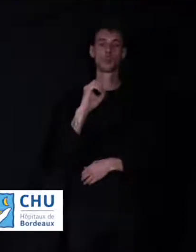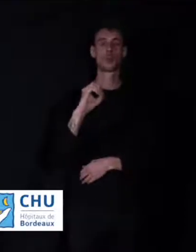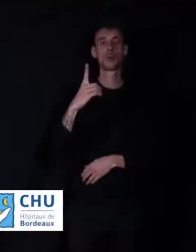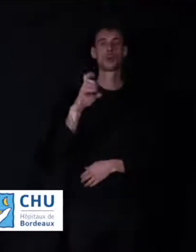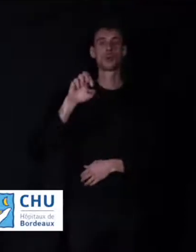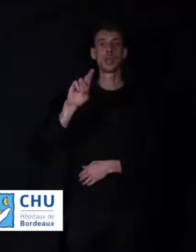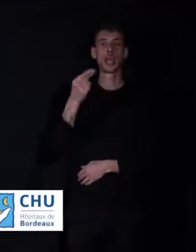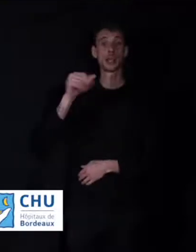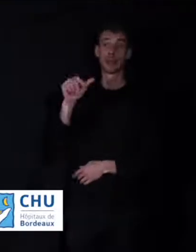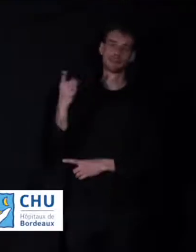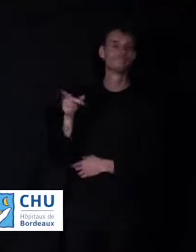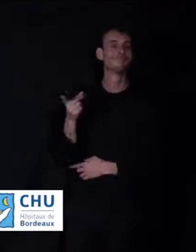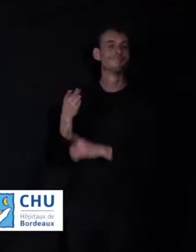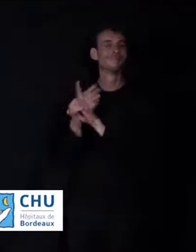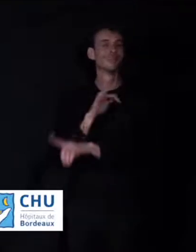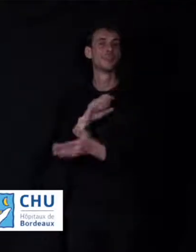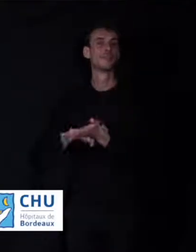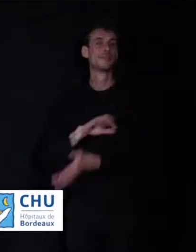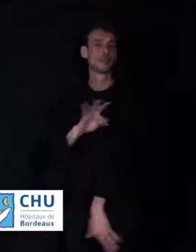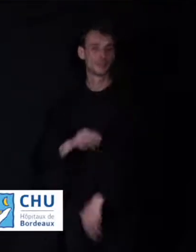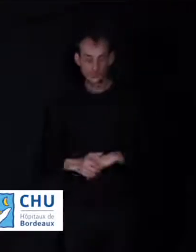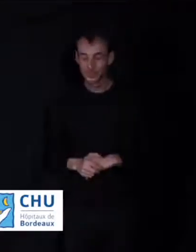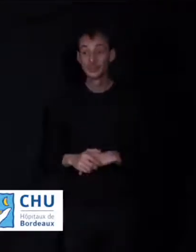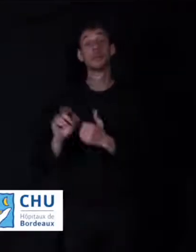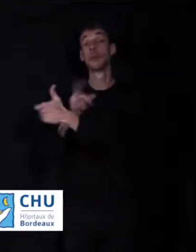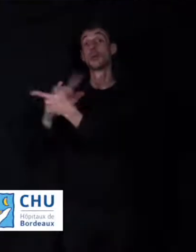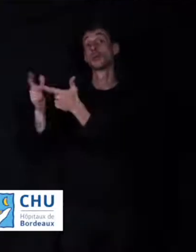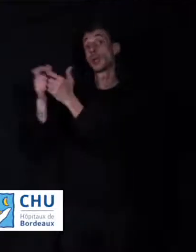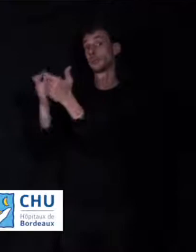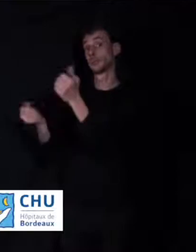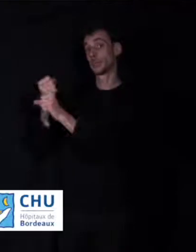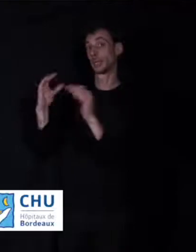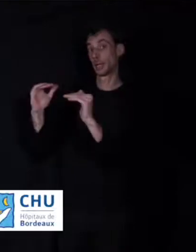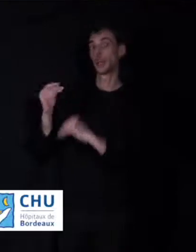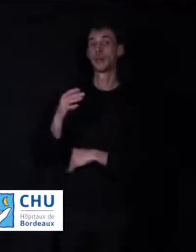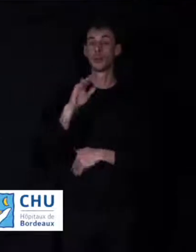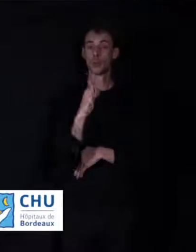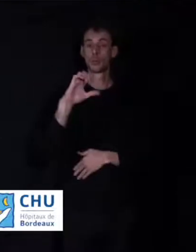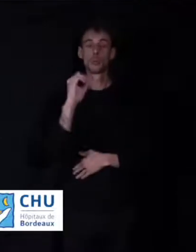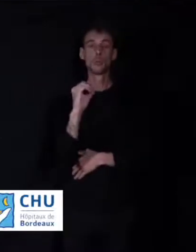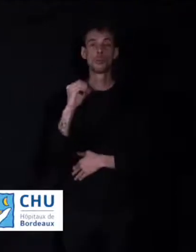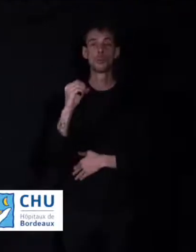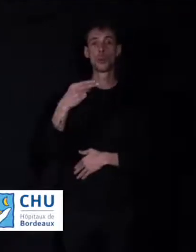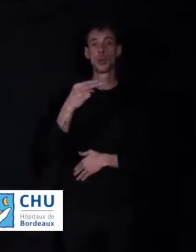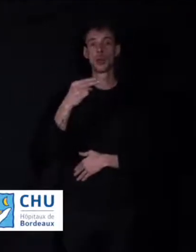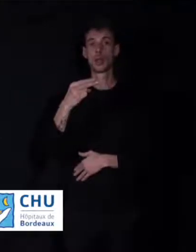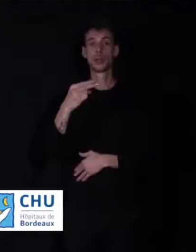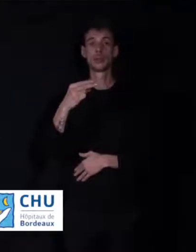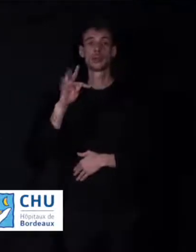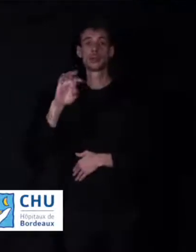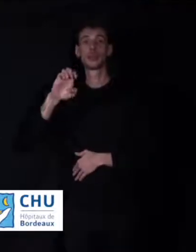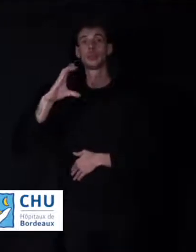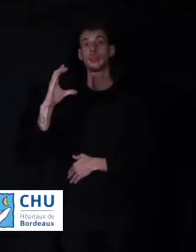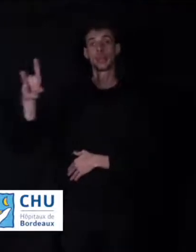et la start-up dont on parle moins, mais qui est là, BioNTech, qui s'est rallié, ce qu'on appelle une joint